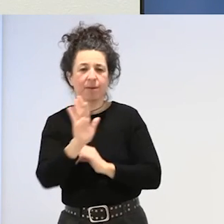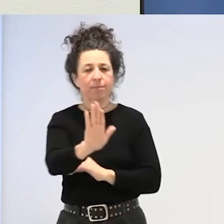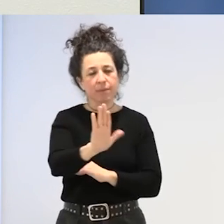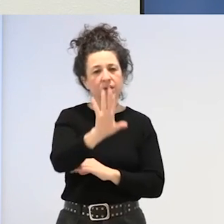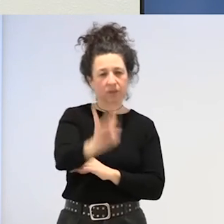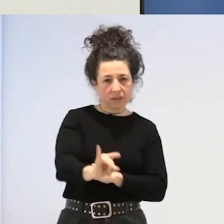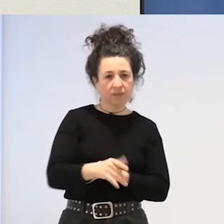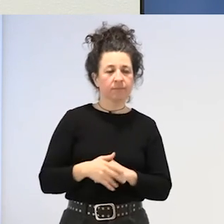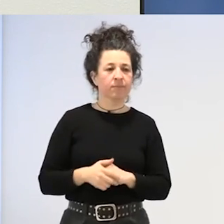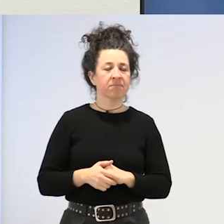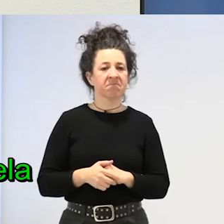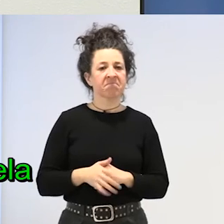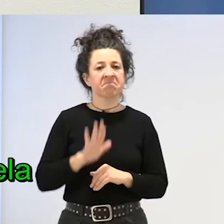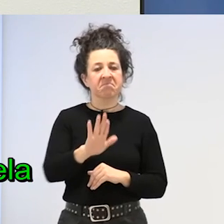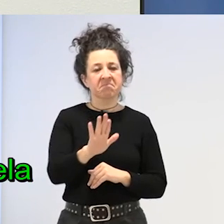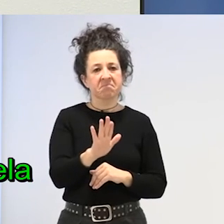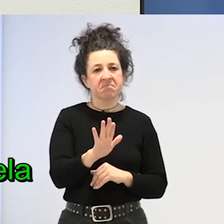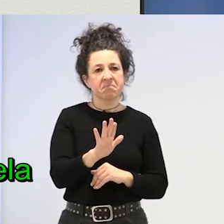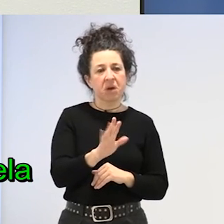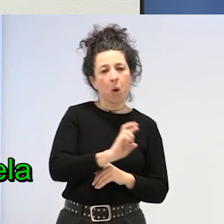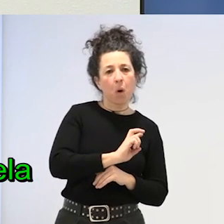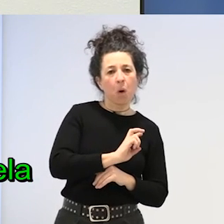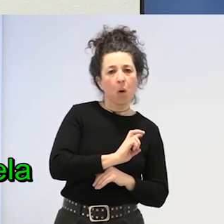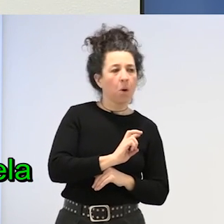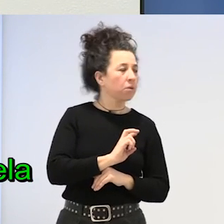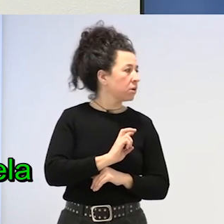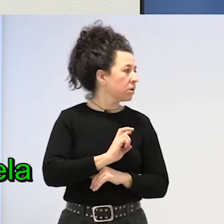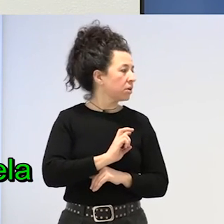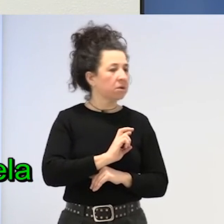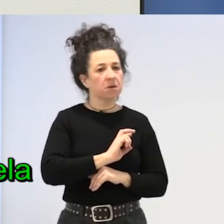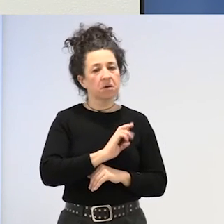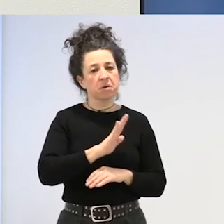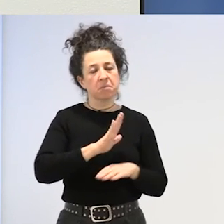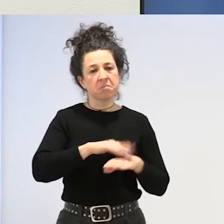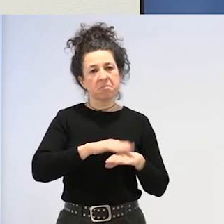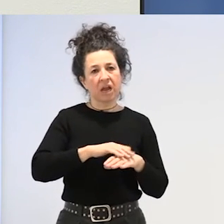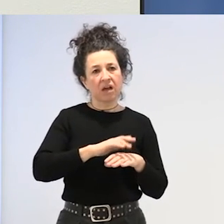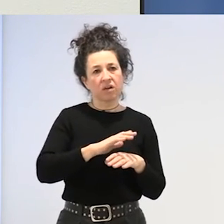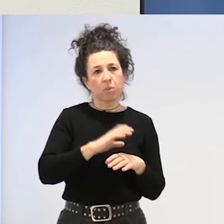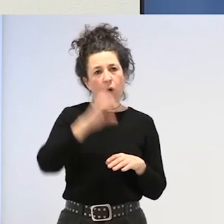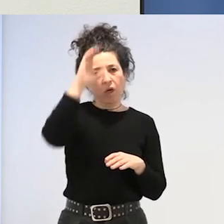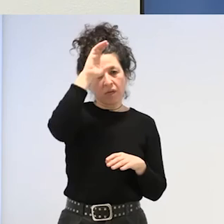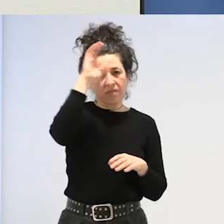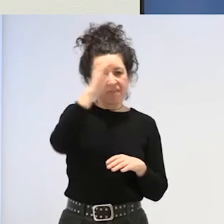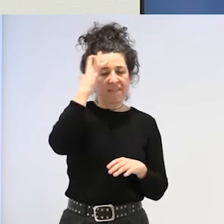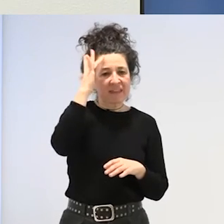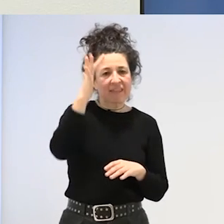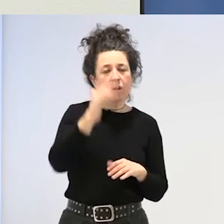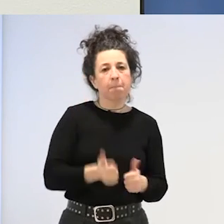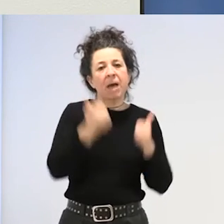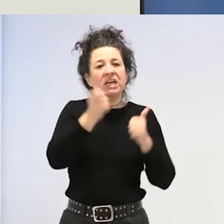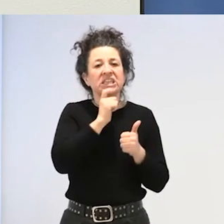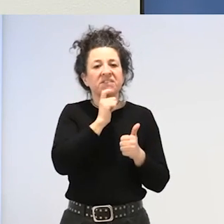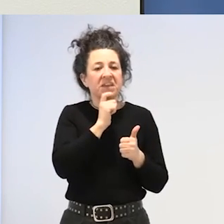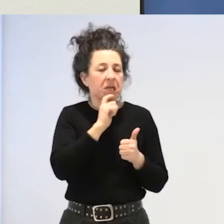Baina bai, ez nuke esango beste fikzioa baino zailagoa dela itzultzeko, baina bere puntu, osagai